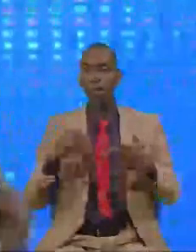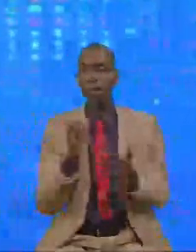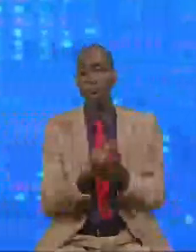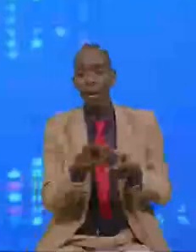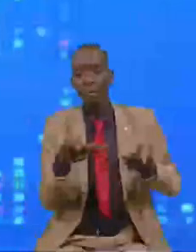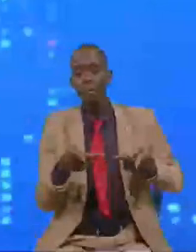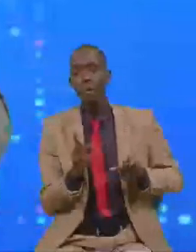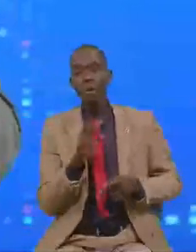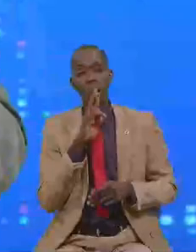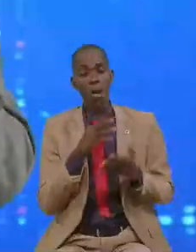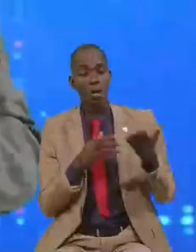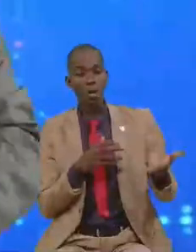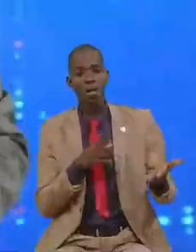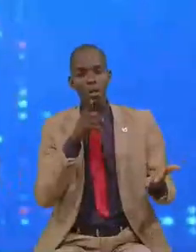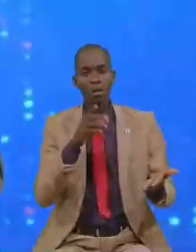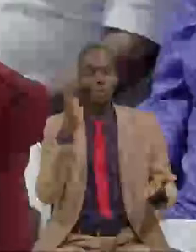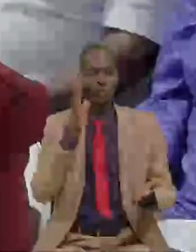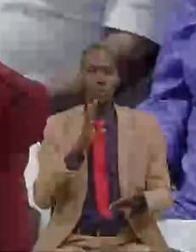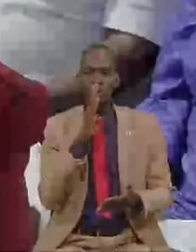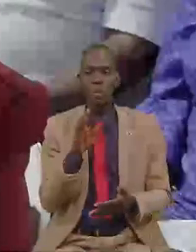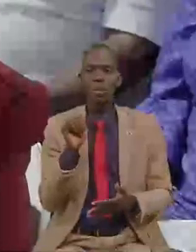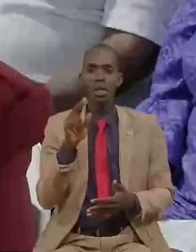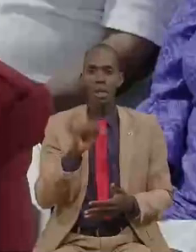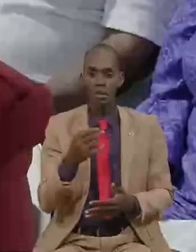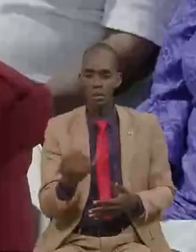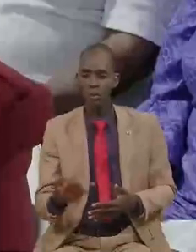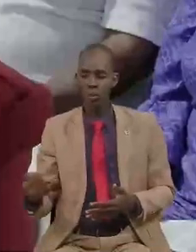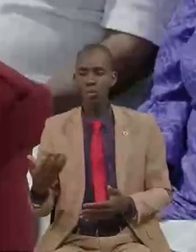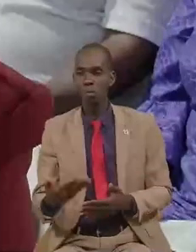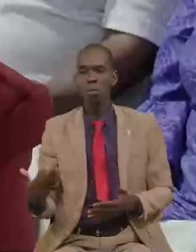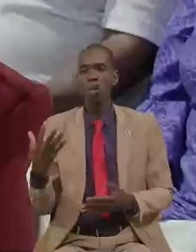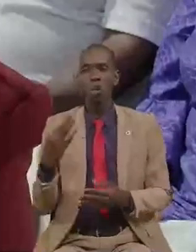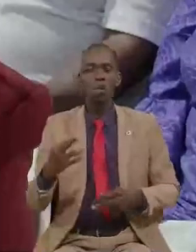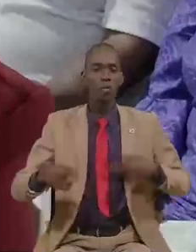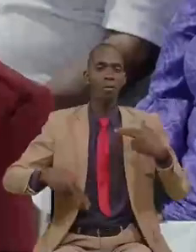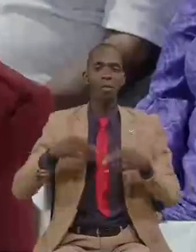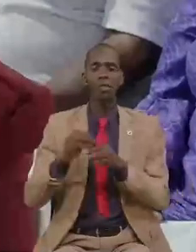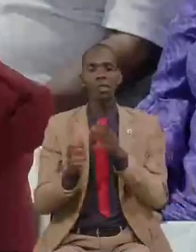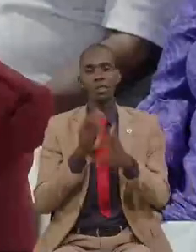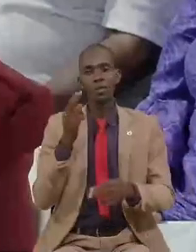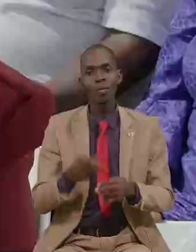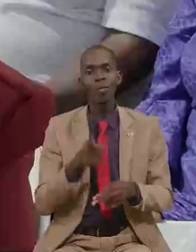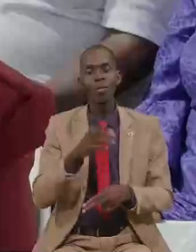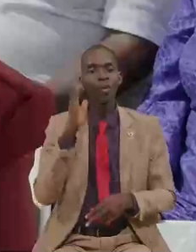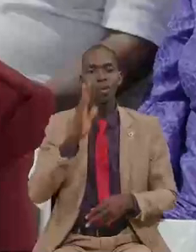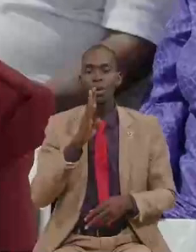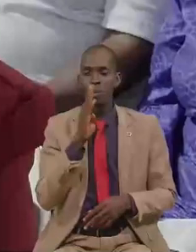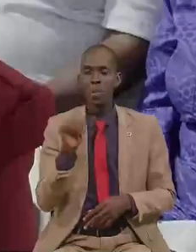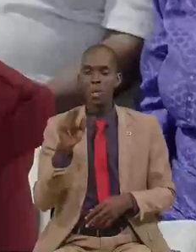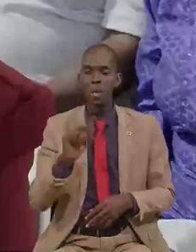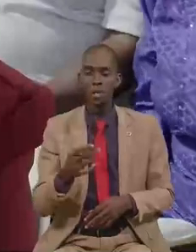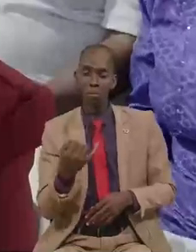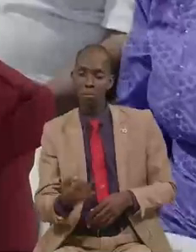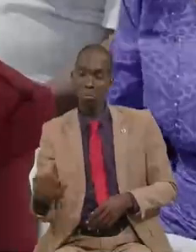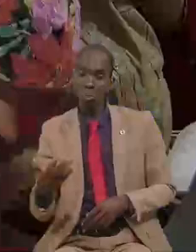là-bas, tu seras un instrument de réveil. Un instrument de salut pour eux. Au